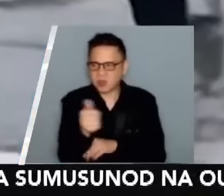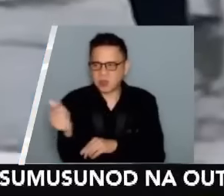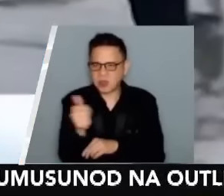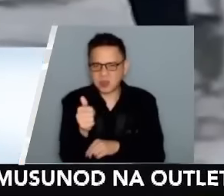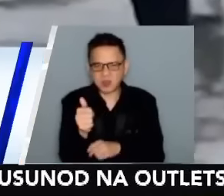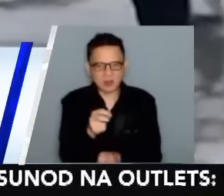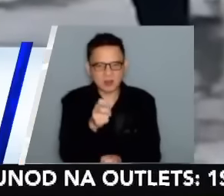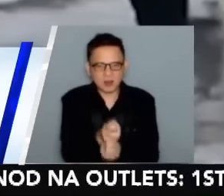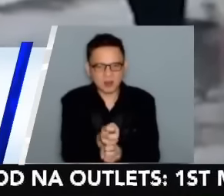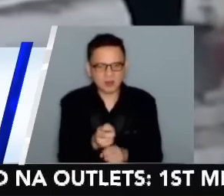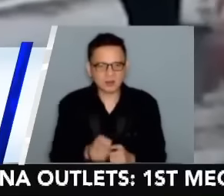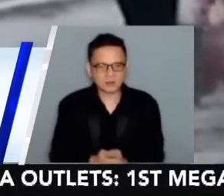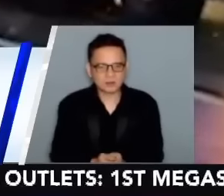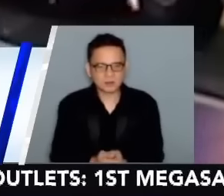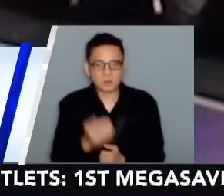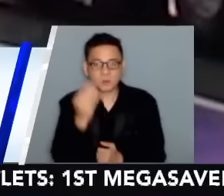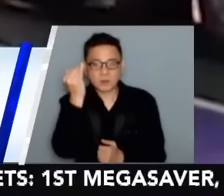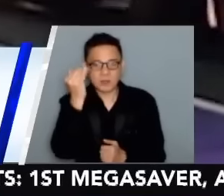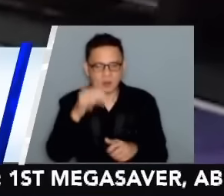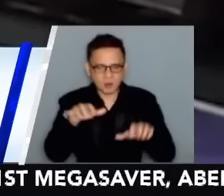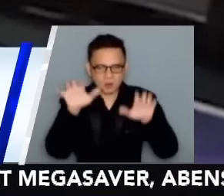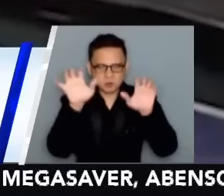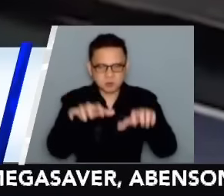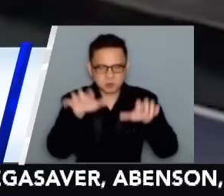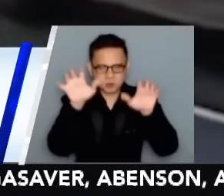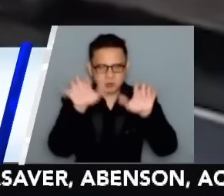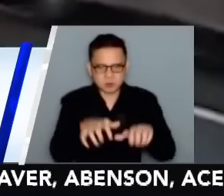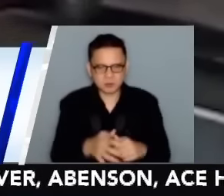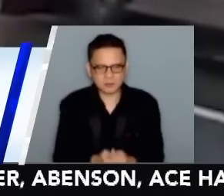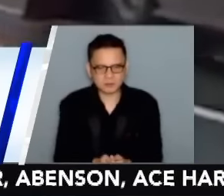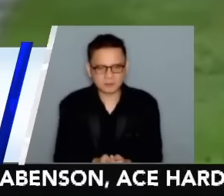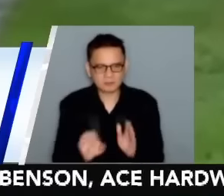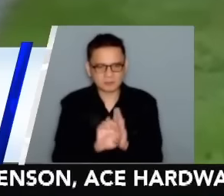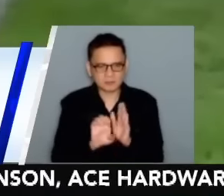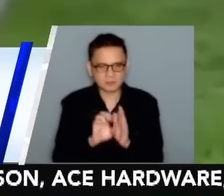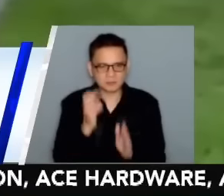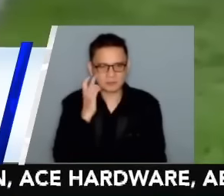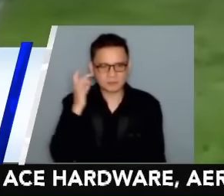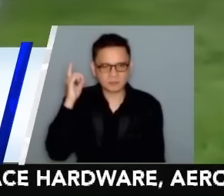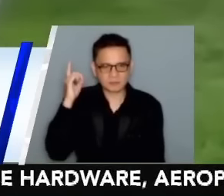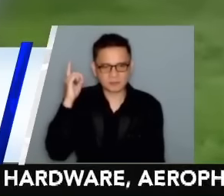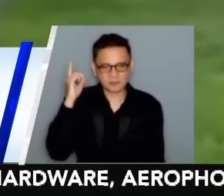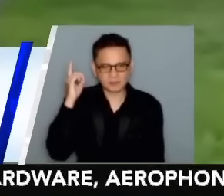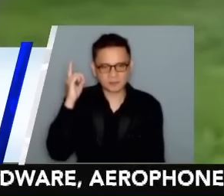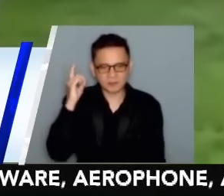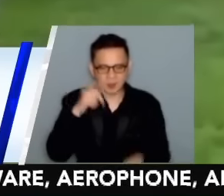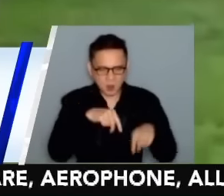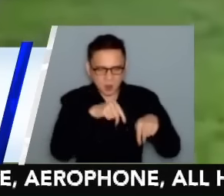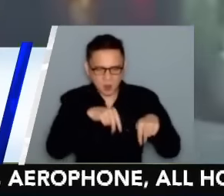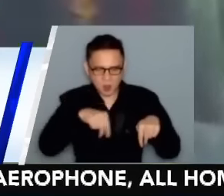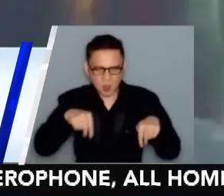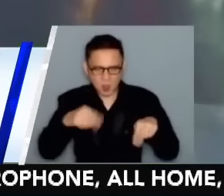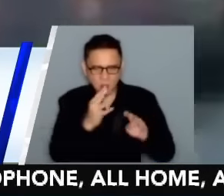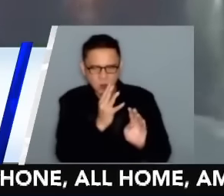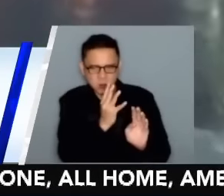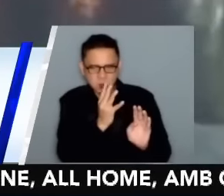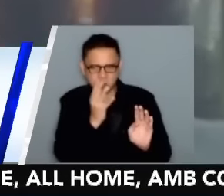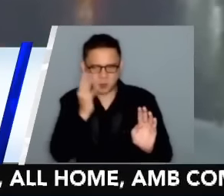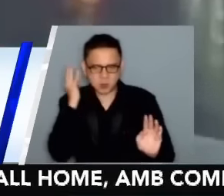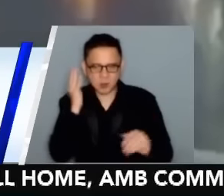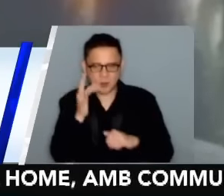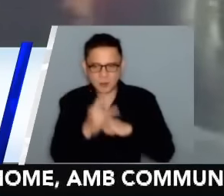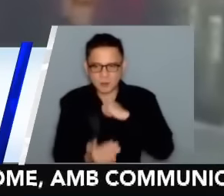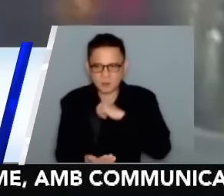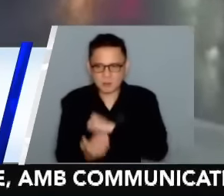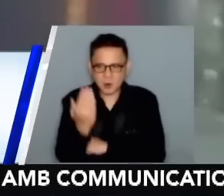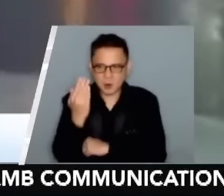Avenue kung saan maraming commuter ang nagaabang para makasakay sa gitna ng pag-uulan maagang traffic ng dulot niyan kasabay ng pagdami ng mga